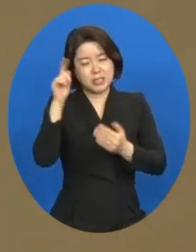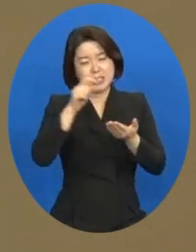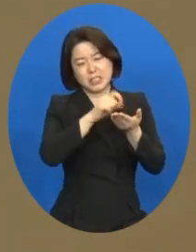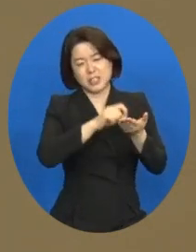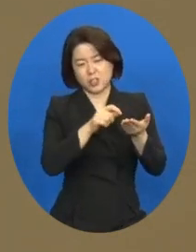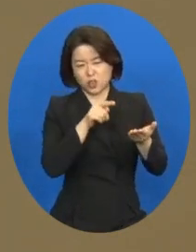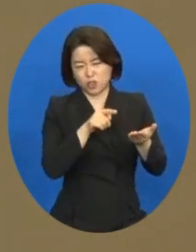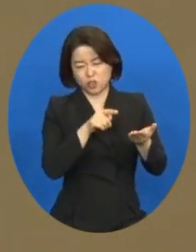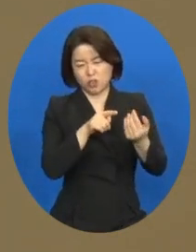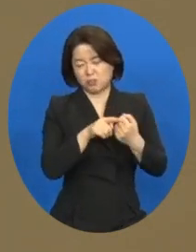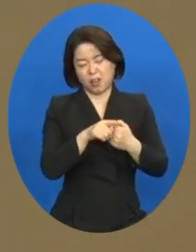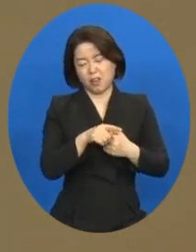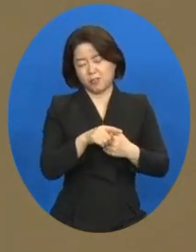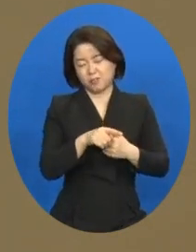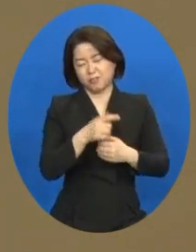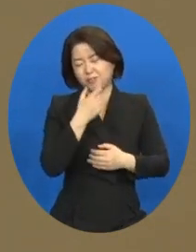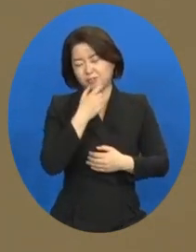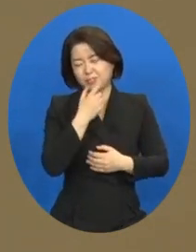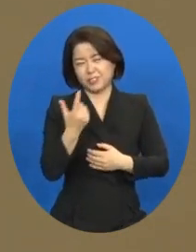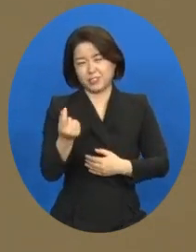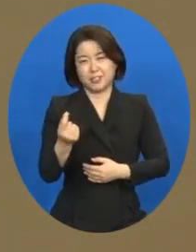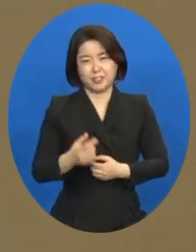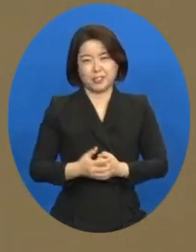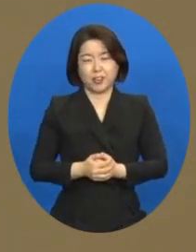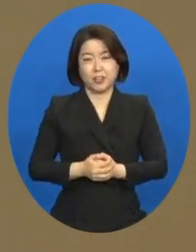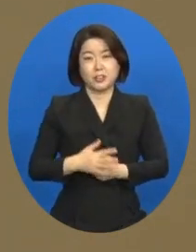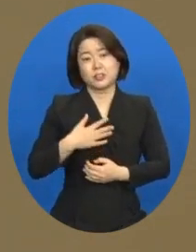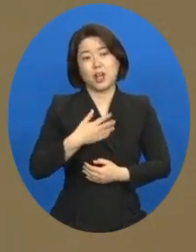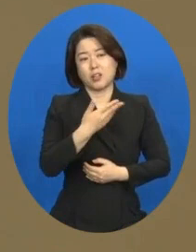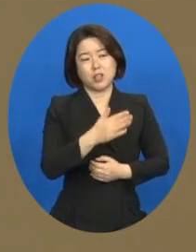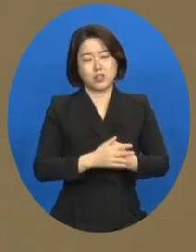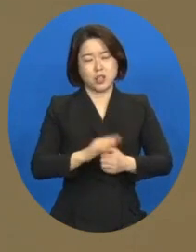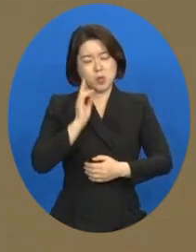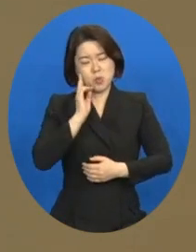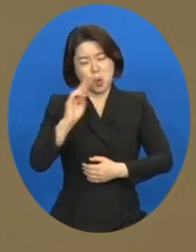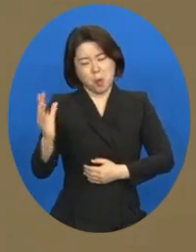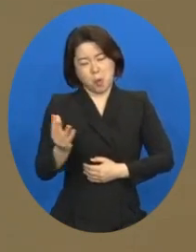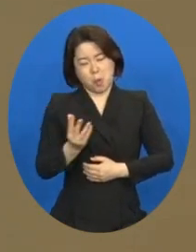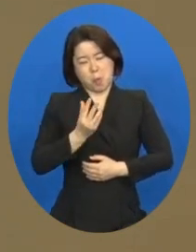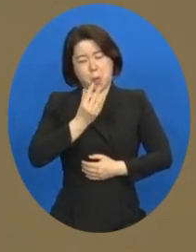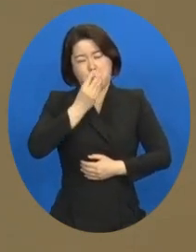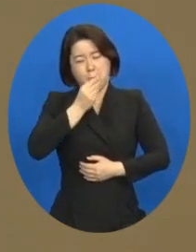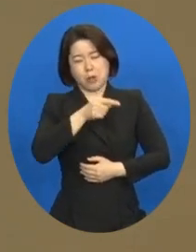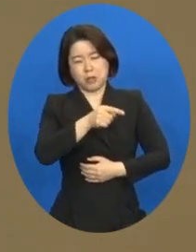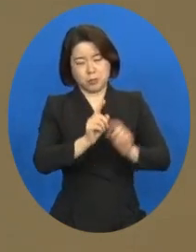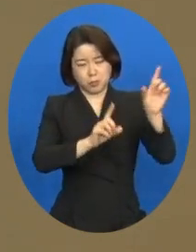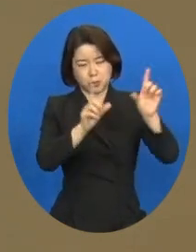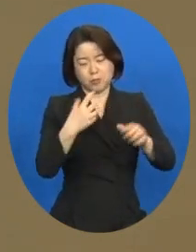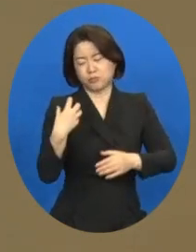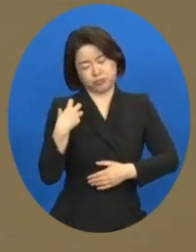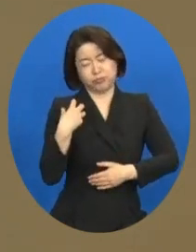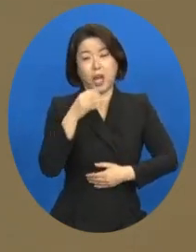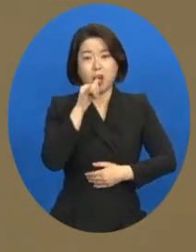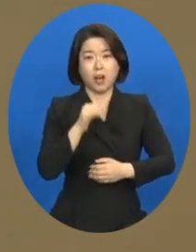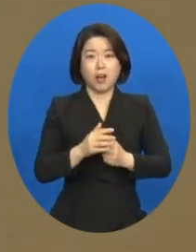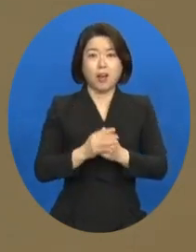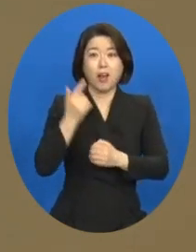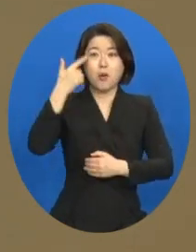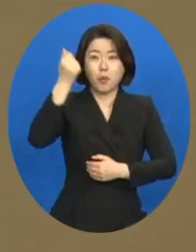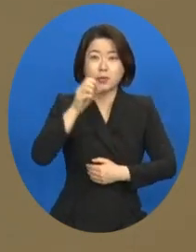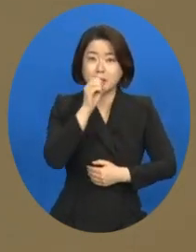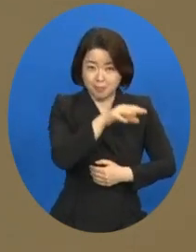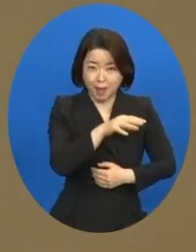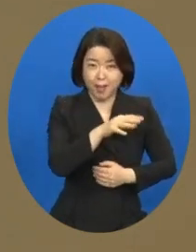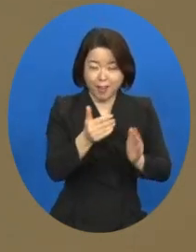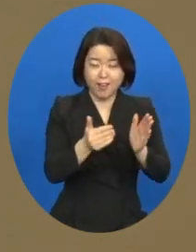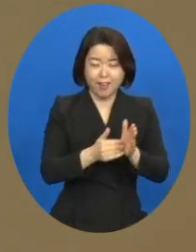거 별로 싫어. 나는 당신이 너무 거룩해지는 게 부담스러워. 그렇게 이야기를